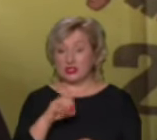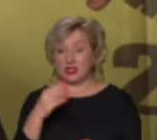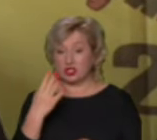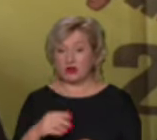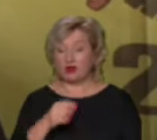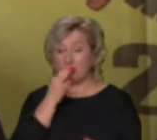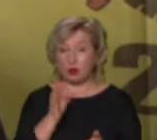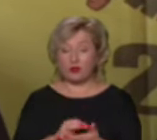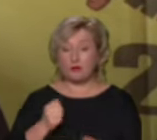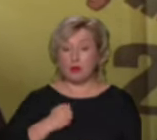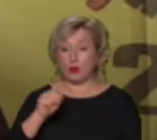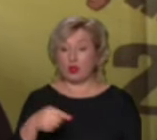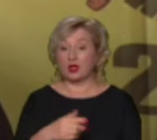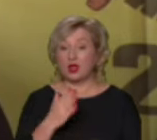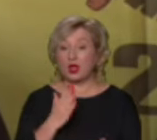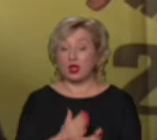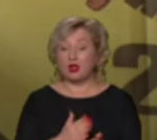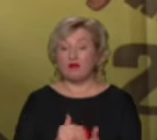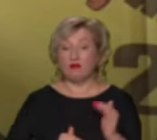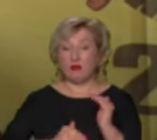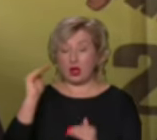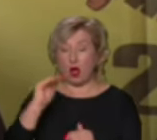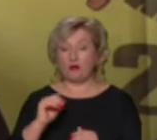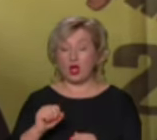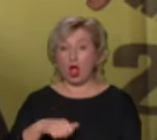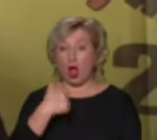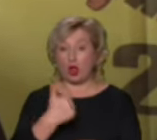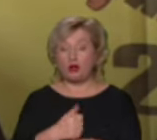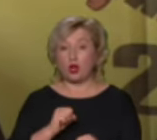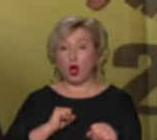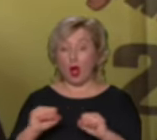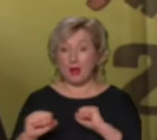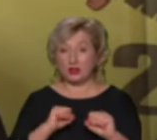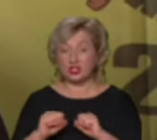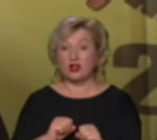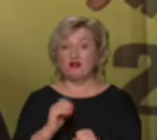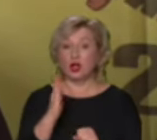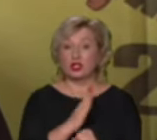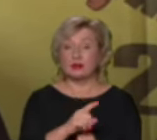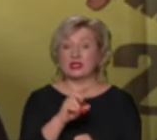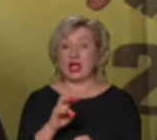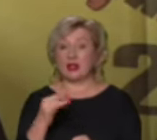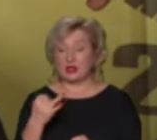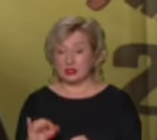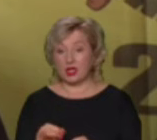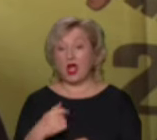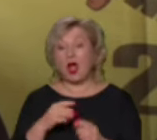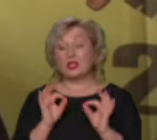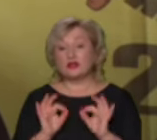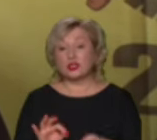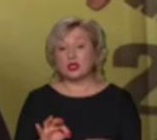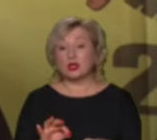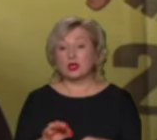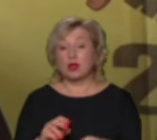далі, є безпосередньо Верховний Головнокомандувач, а саме президент України Володимир Зеленський. Але, звичайно, боячись